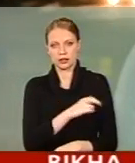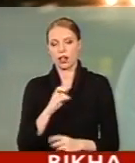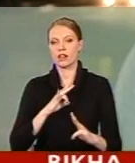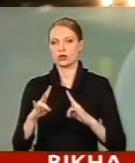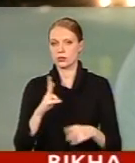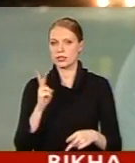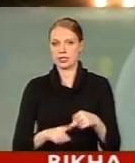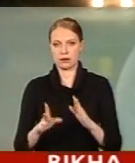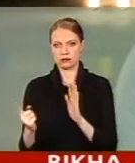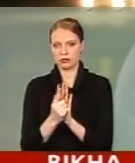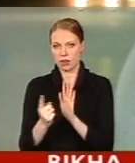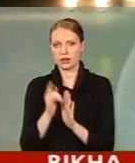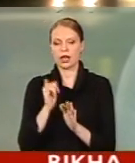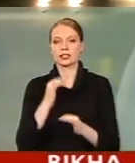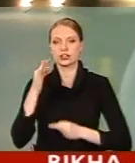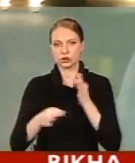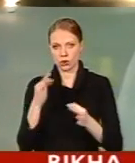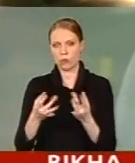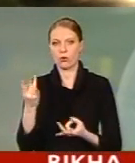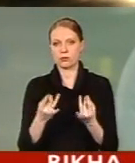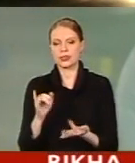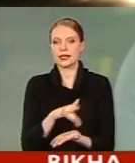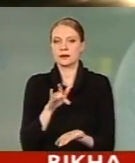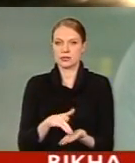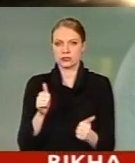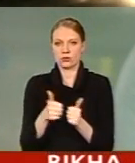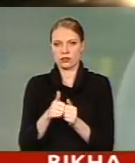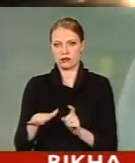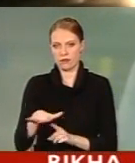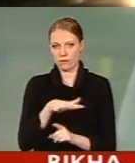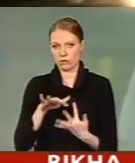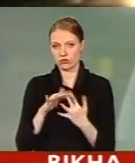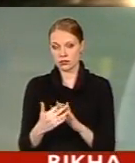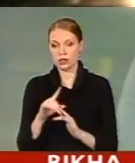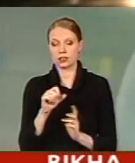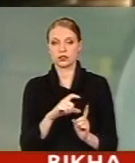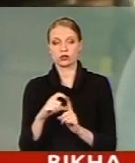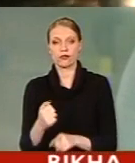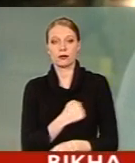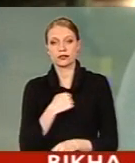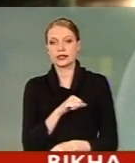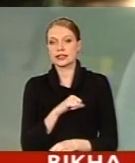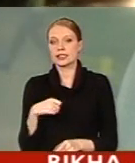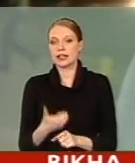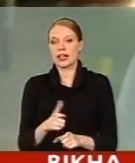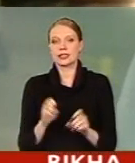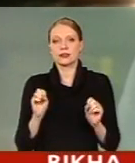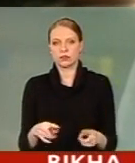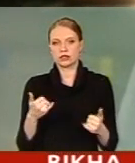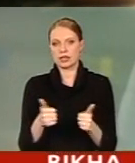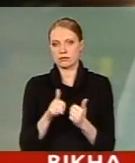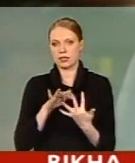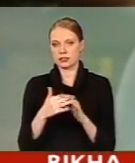не припиняють атаки і цілодобово обстрілюють як саме місто, так і навколишні села. За словами військових, найнебезпечніше зараз біля